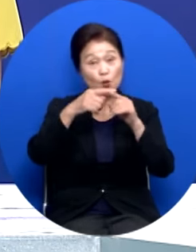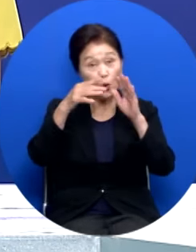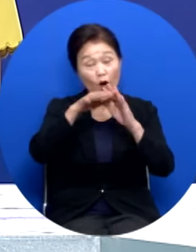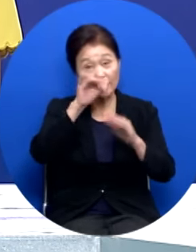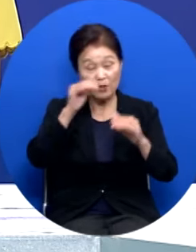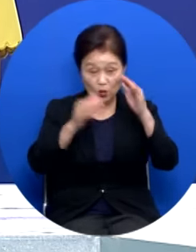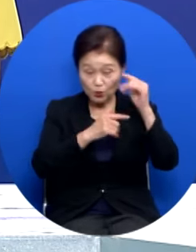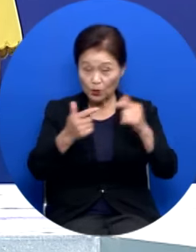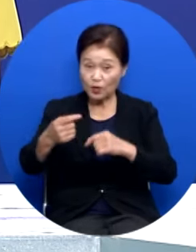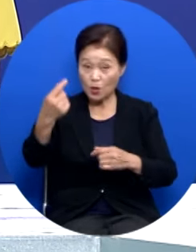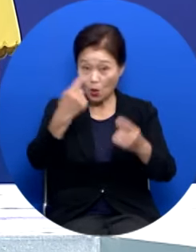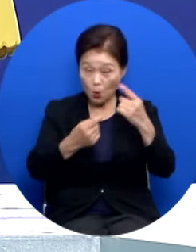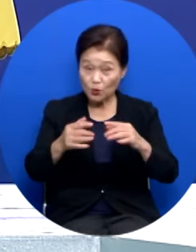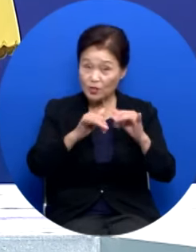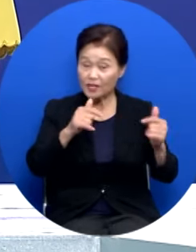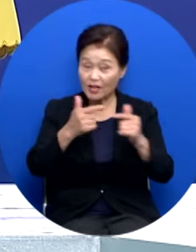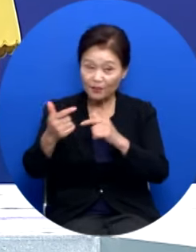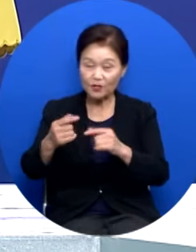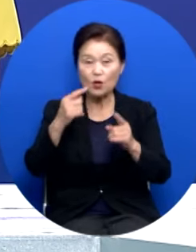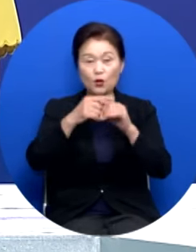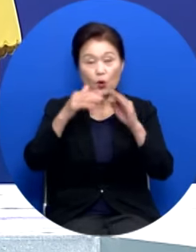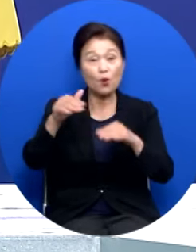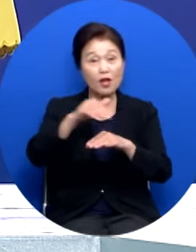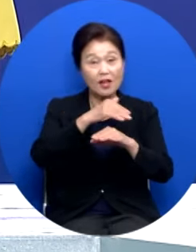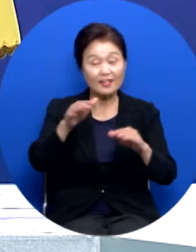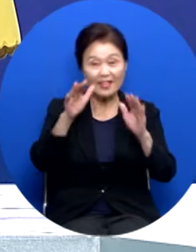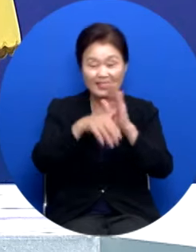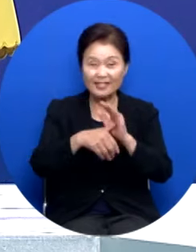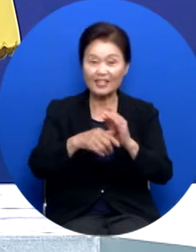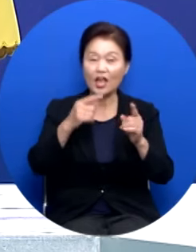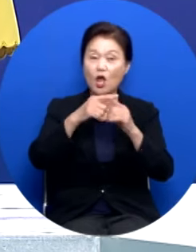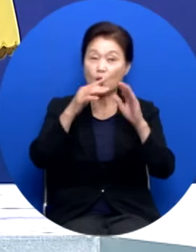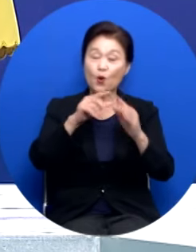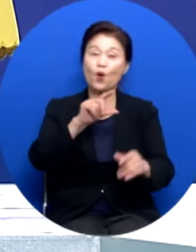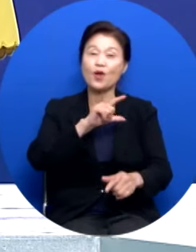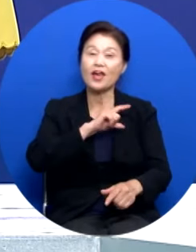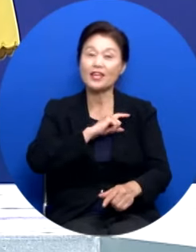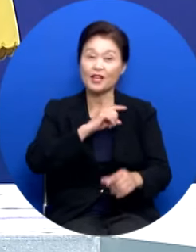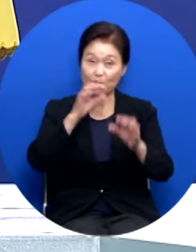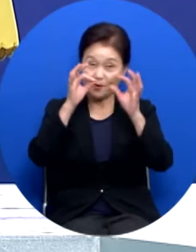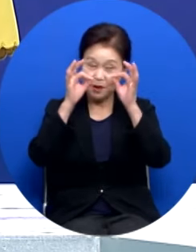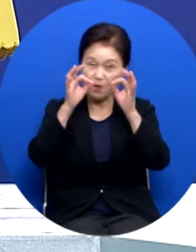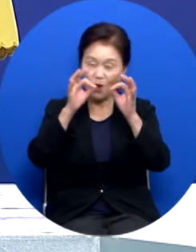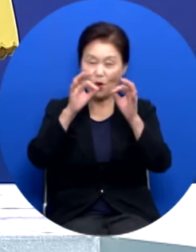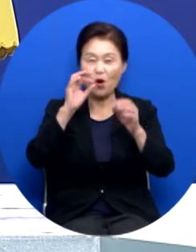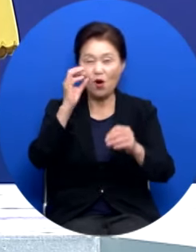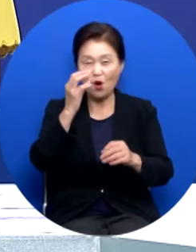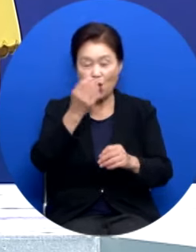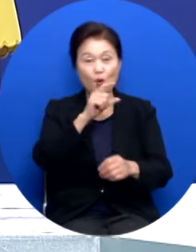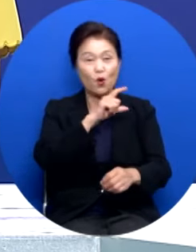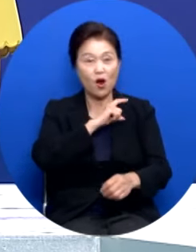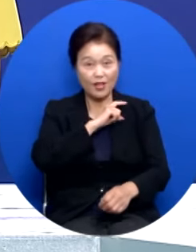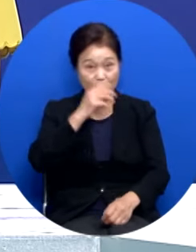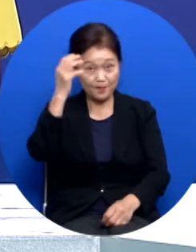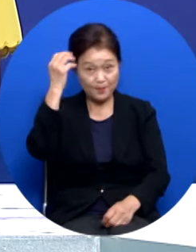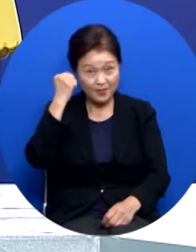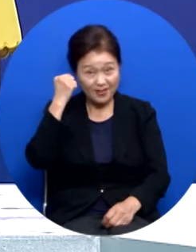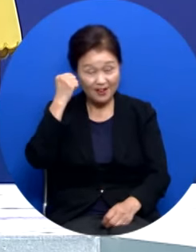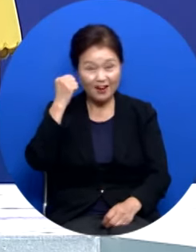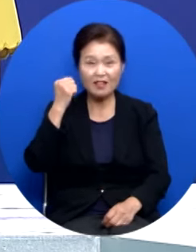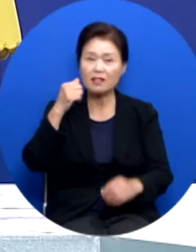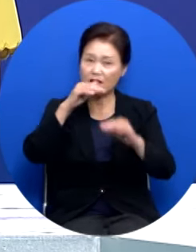방문객들은 수시로 교회를 오고 가면서 예배당을 언급하고 이들의 숭고한 이름을 기억한다고 하는데요. 전상민